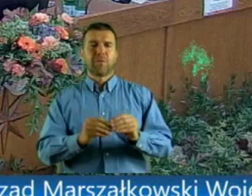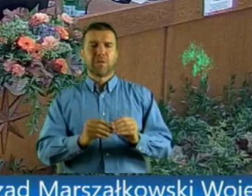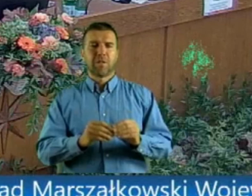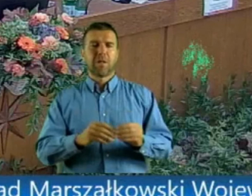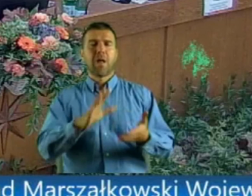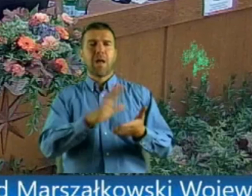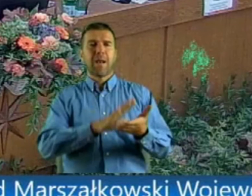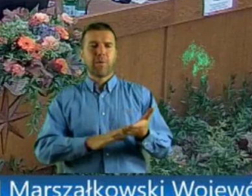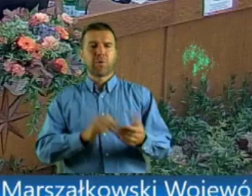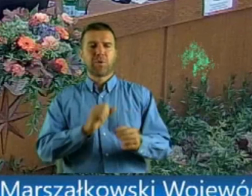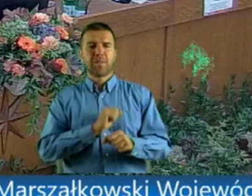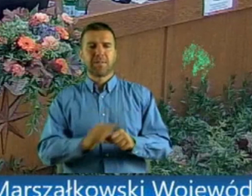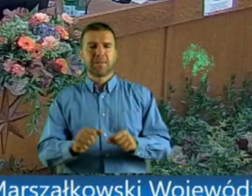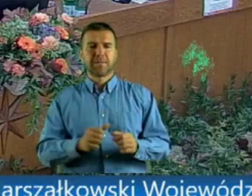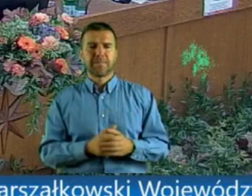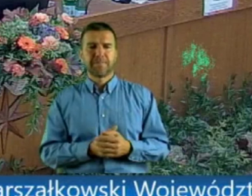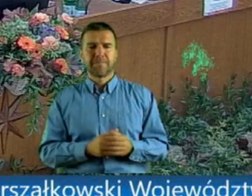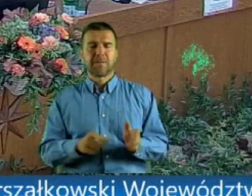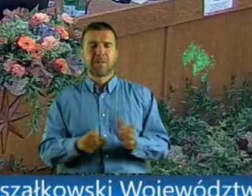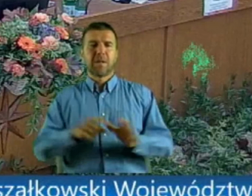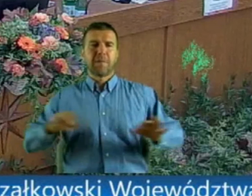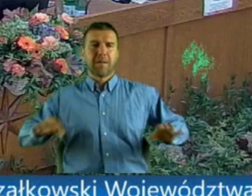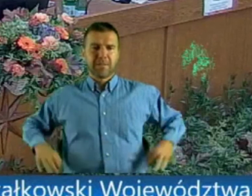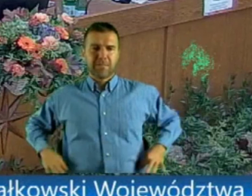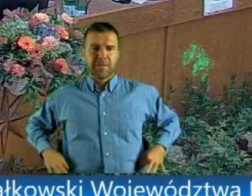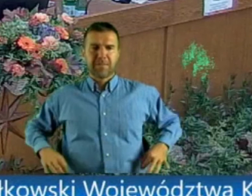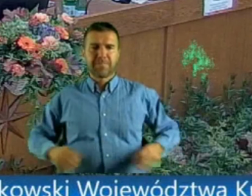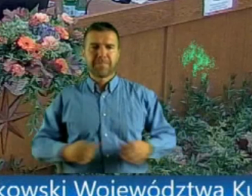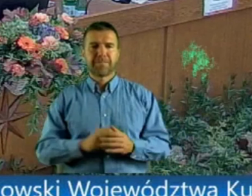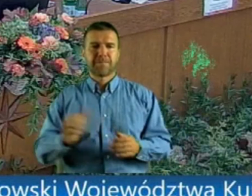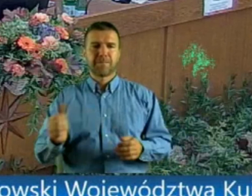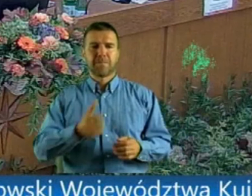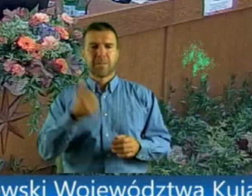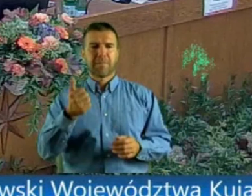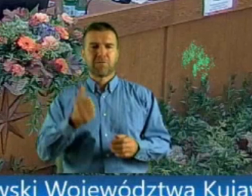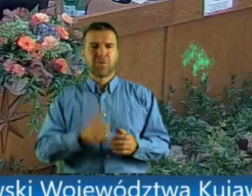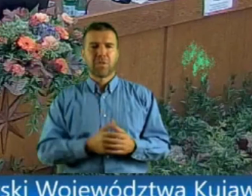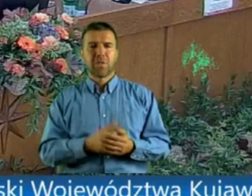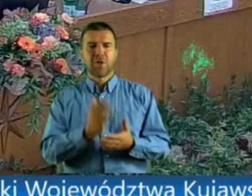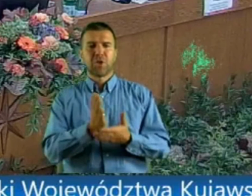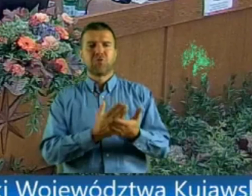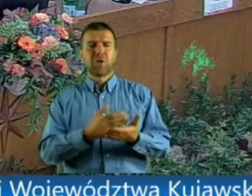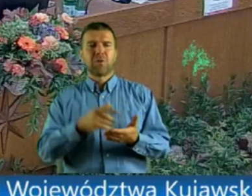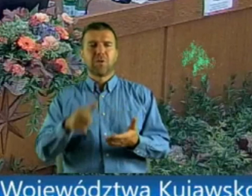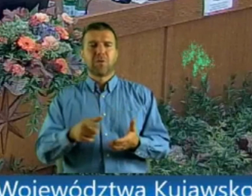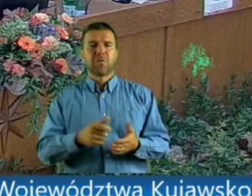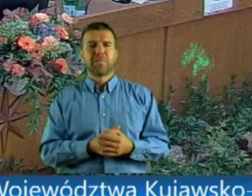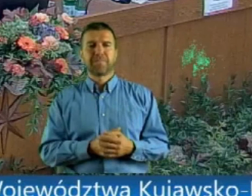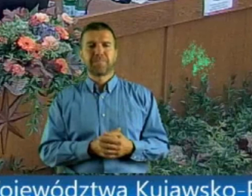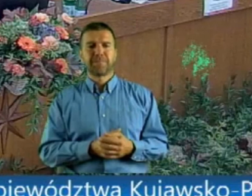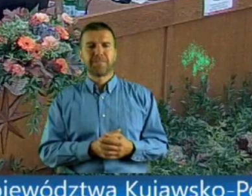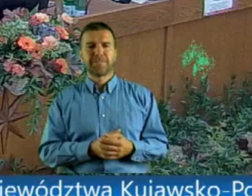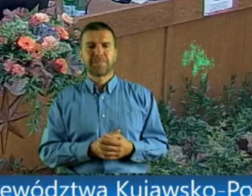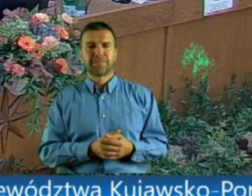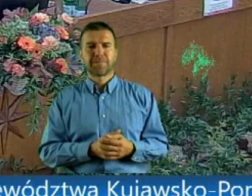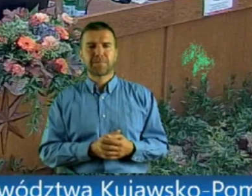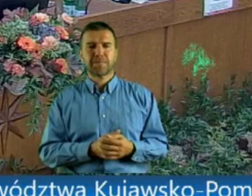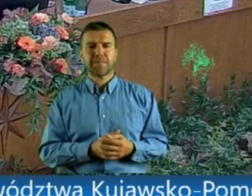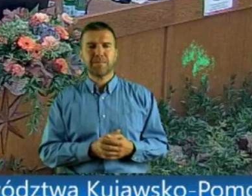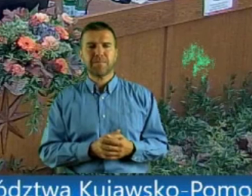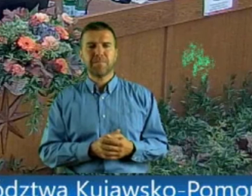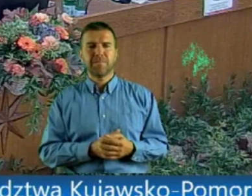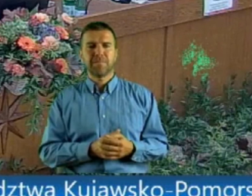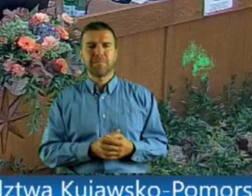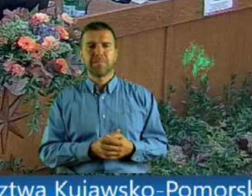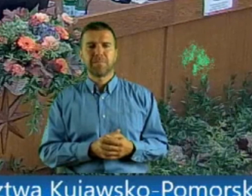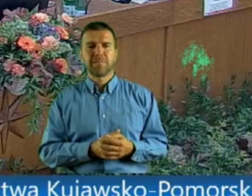Raport jest dla Państwa. Jest to pierwsza część tego, co zamierzam zrobić